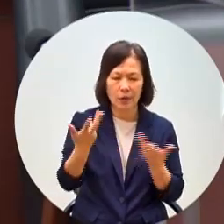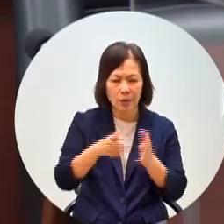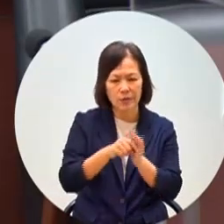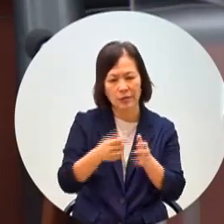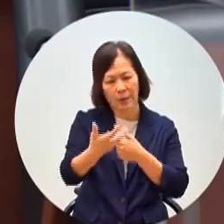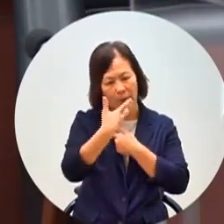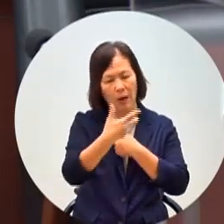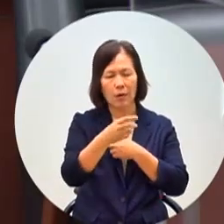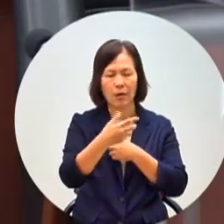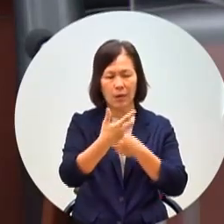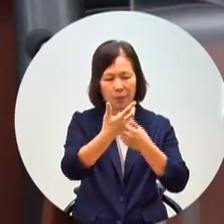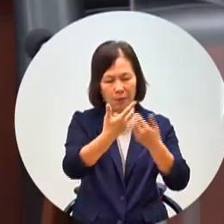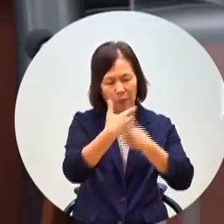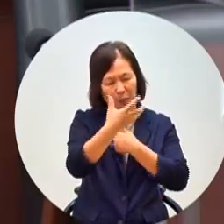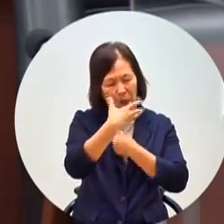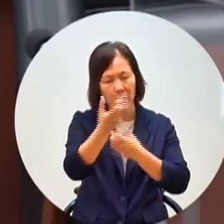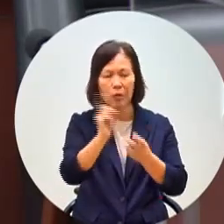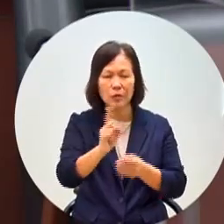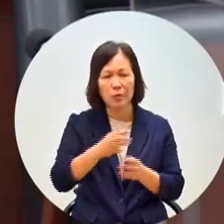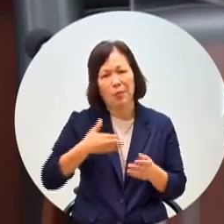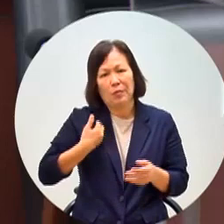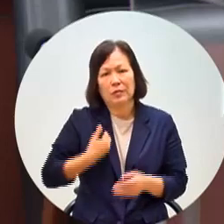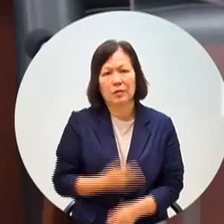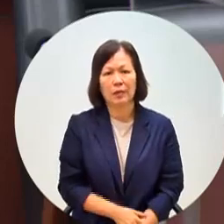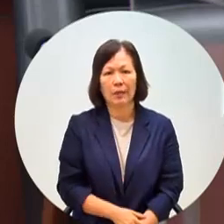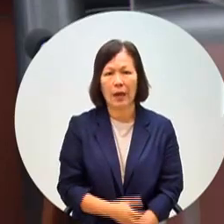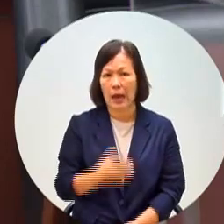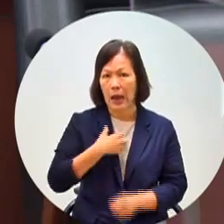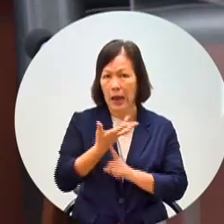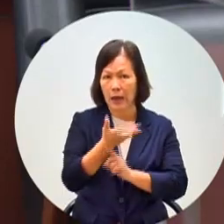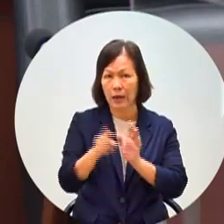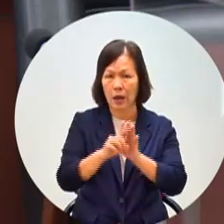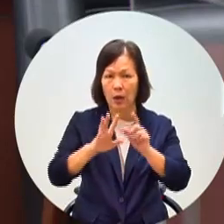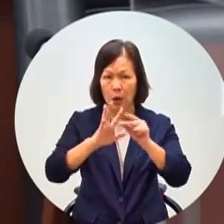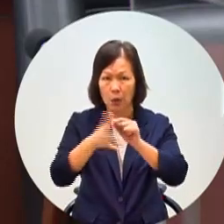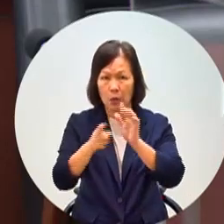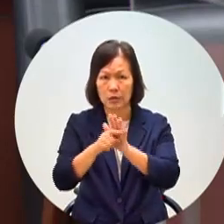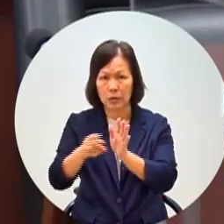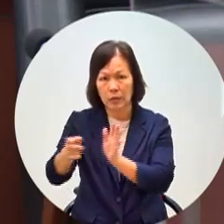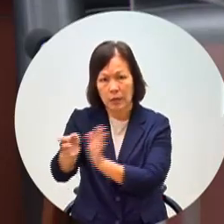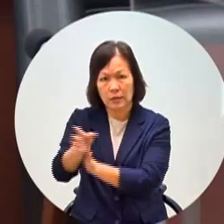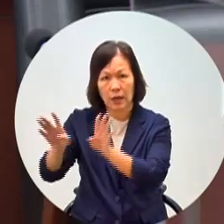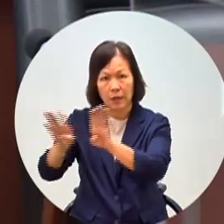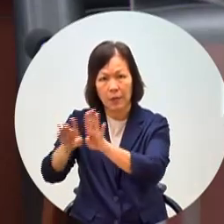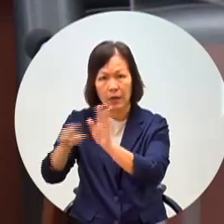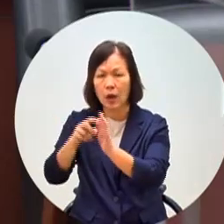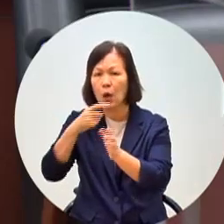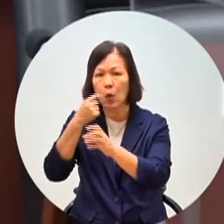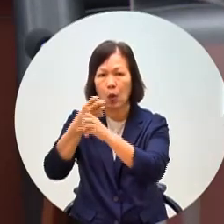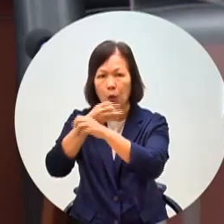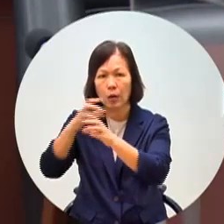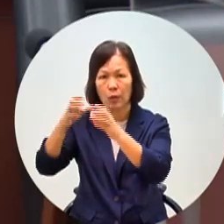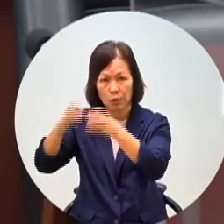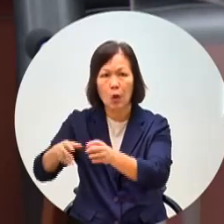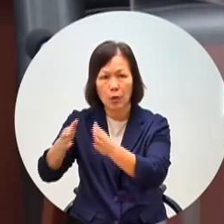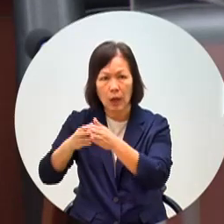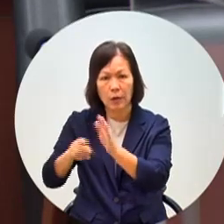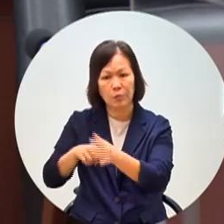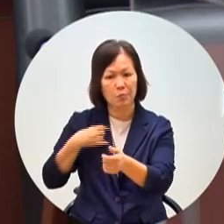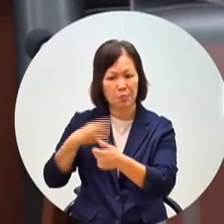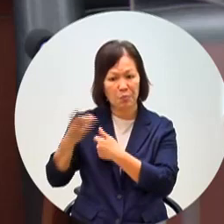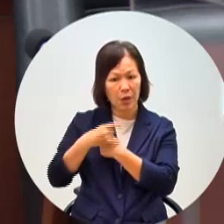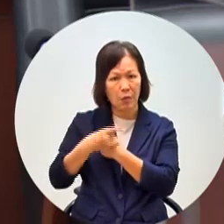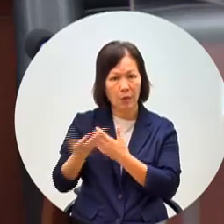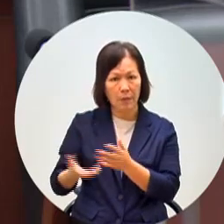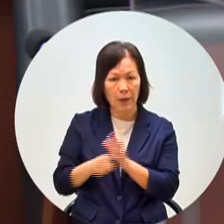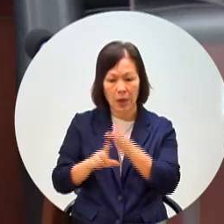员。还有也跟我说阿联国中的侧门红绿灯要装了，诈骗集团啊，四